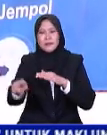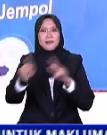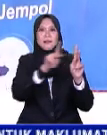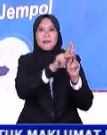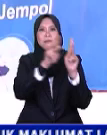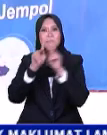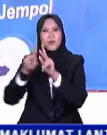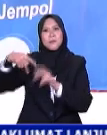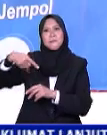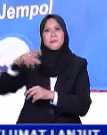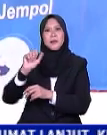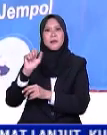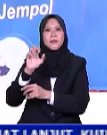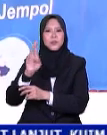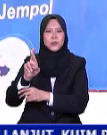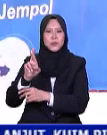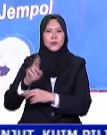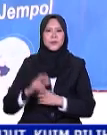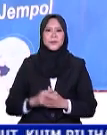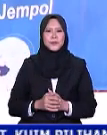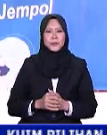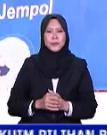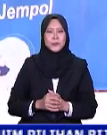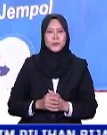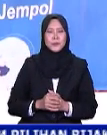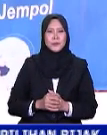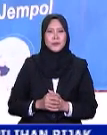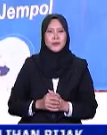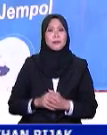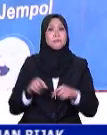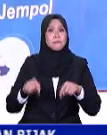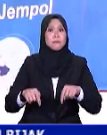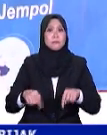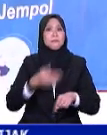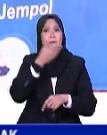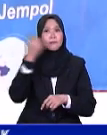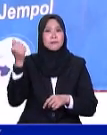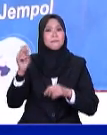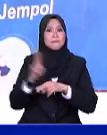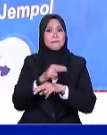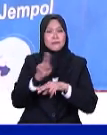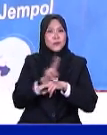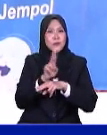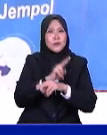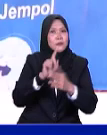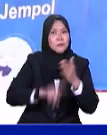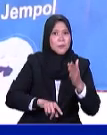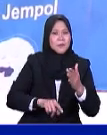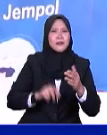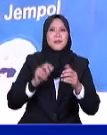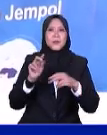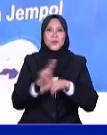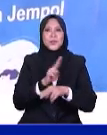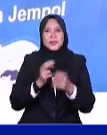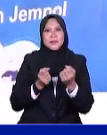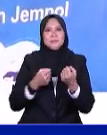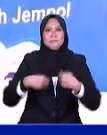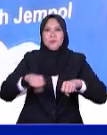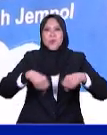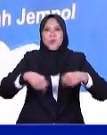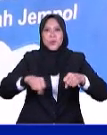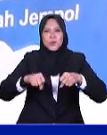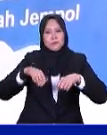juga keseluruhan lah. Dari segi ini yang terbaiklah. Hari ini dia guna pakai untuk vaksin pandu, dia